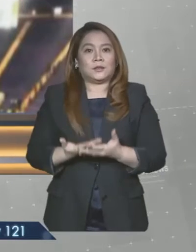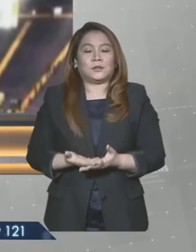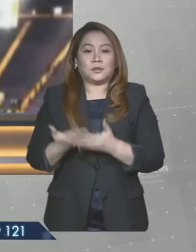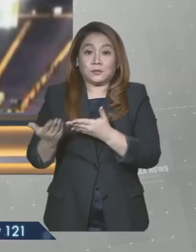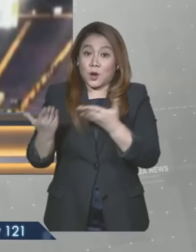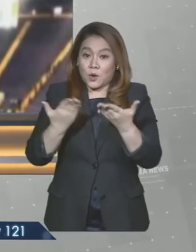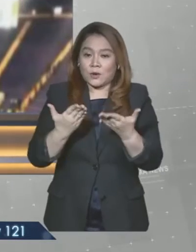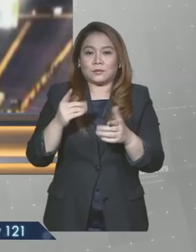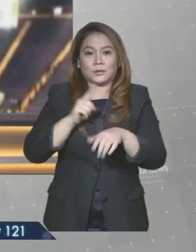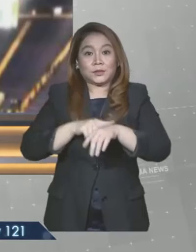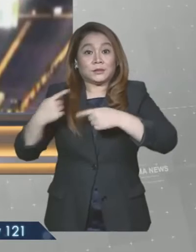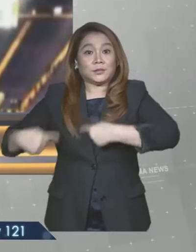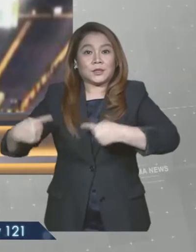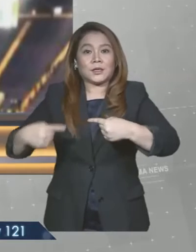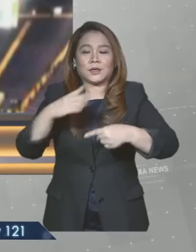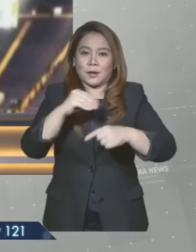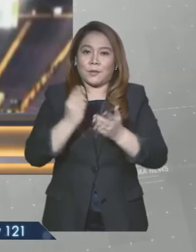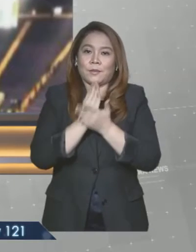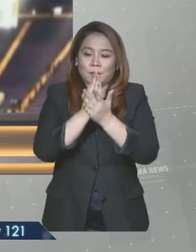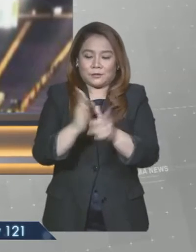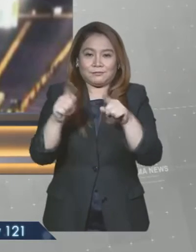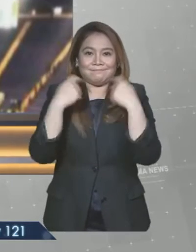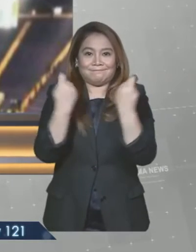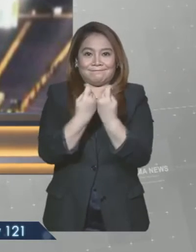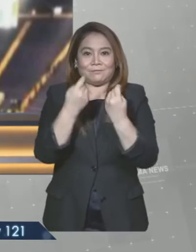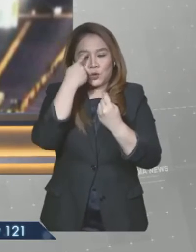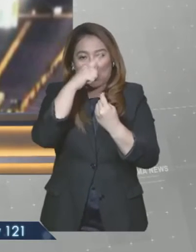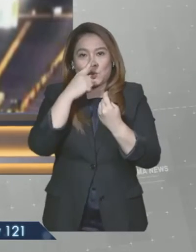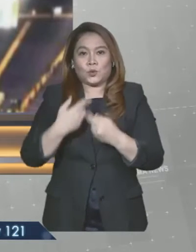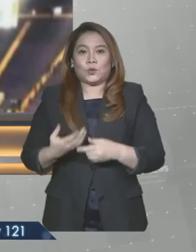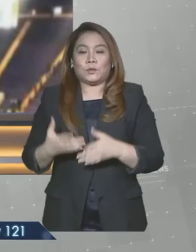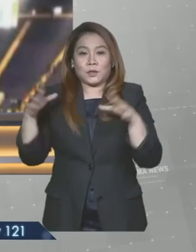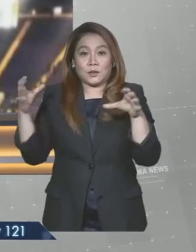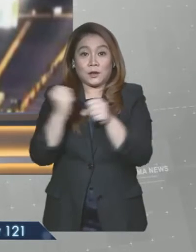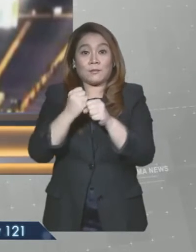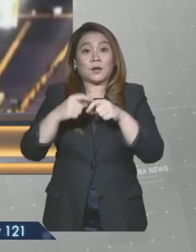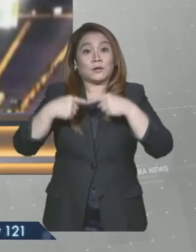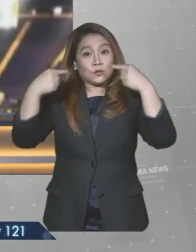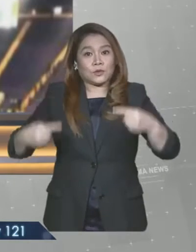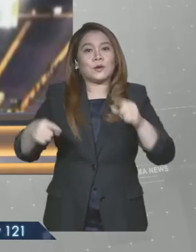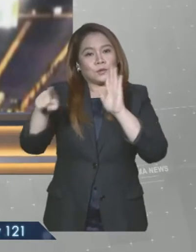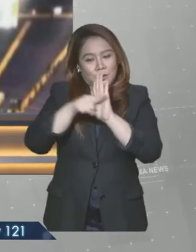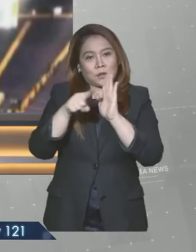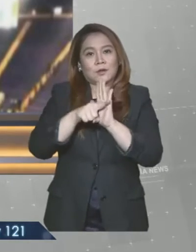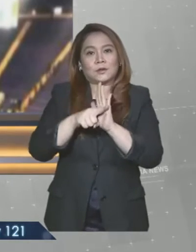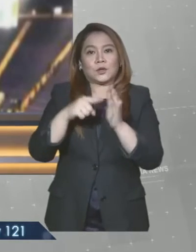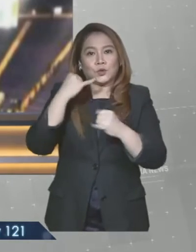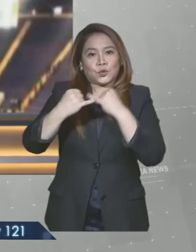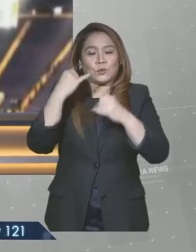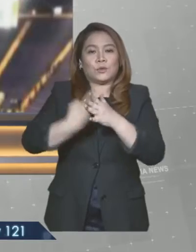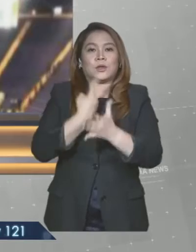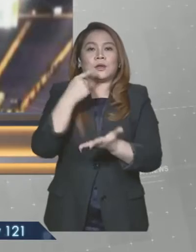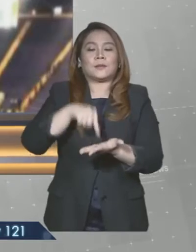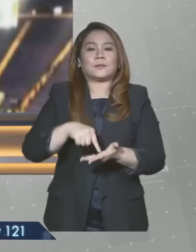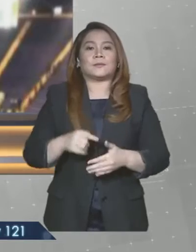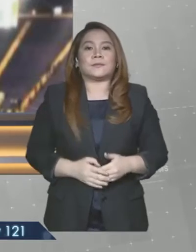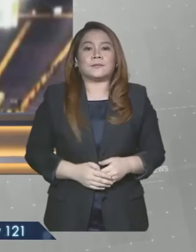bertanding sekaligus membantu pasukan negara memburu keputusan positif dalam saingan yang bermula hujung bulan ini.